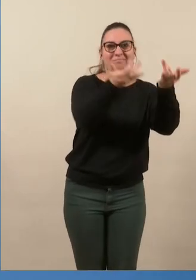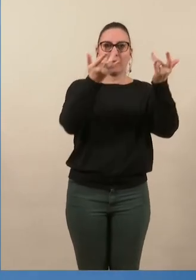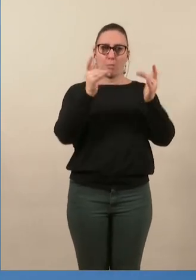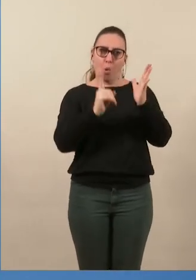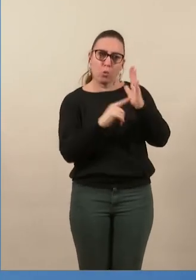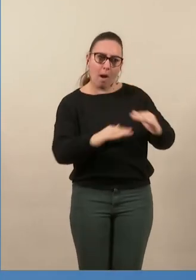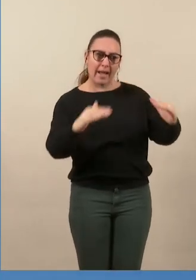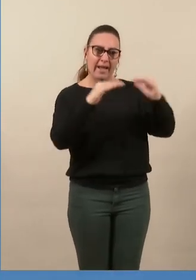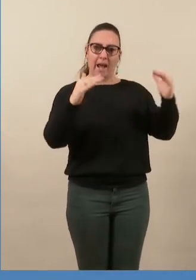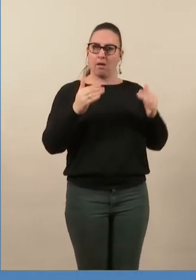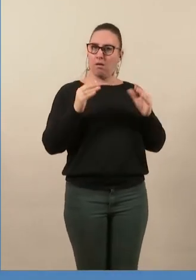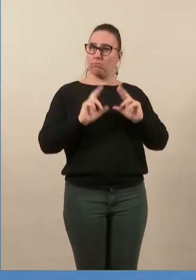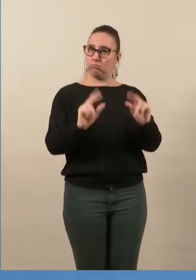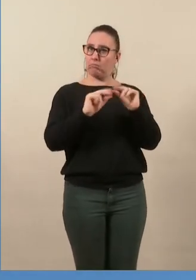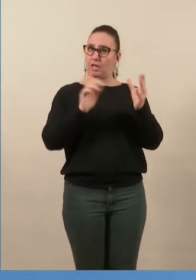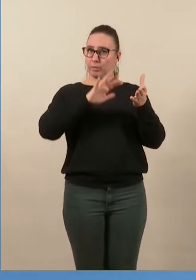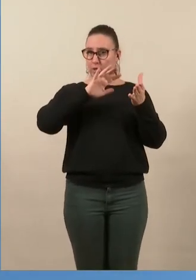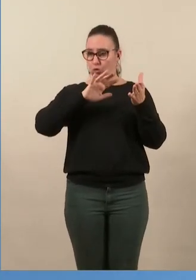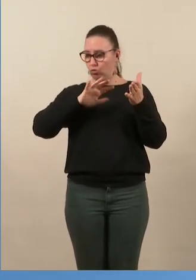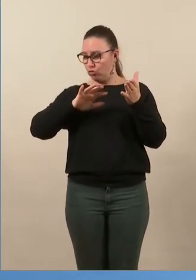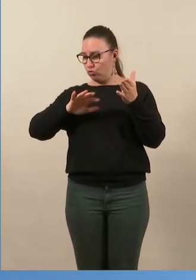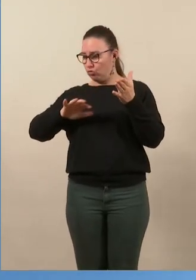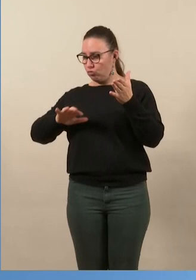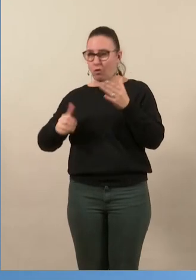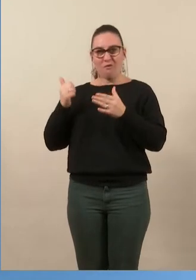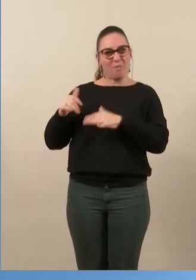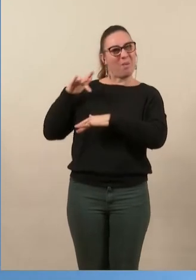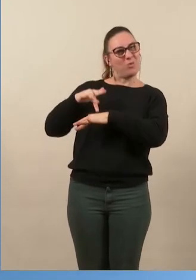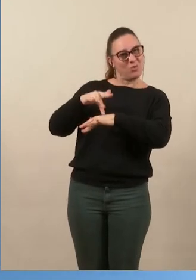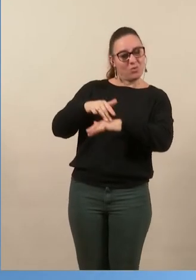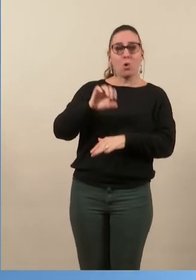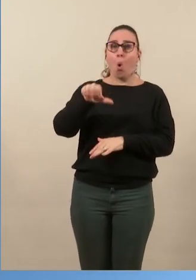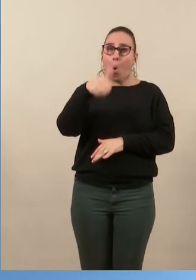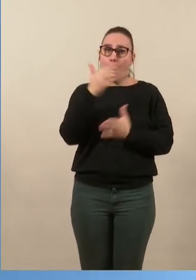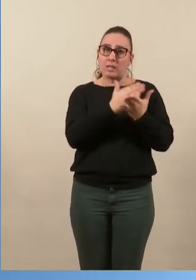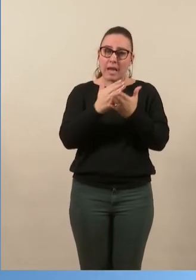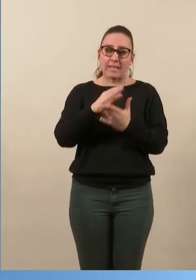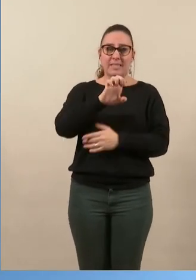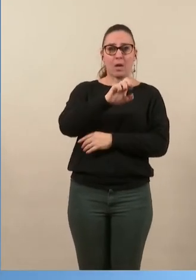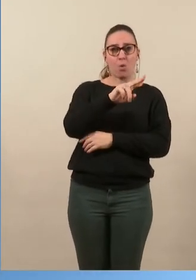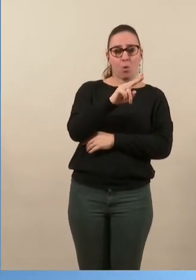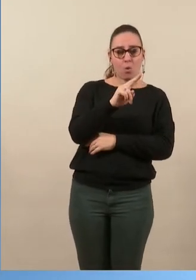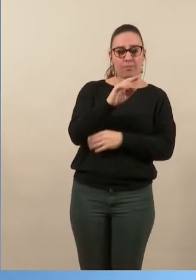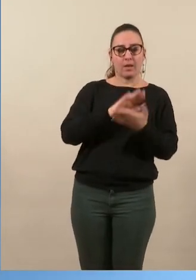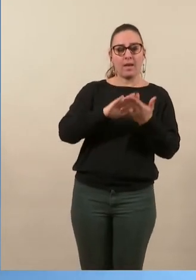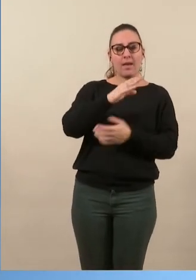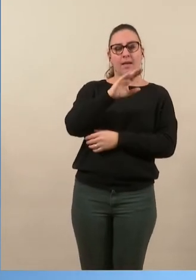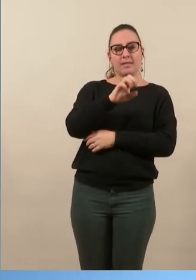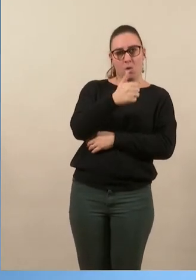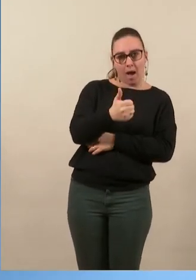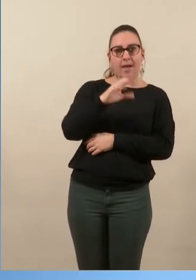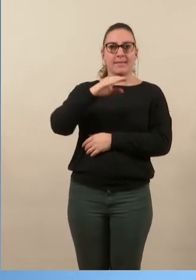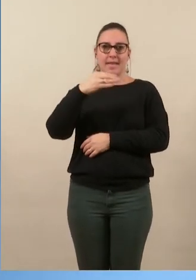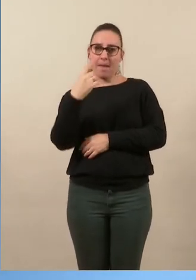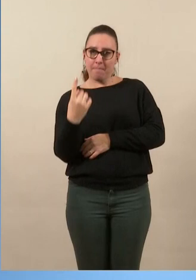des droits donc vous décrivez le le ce que vous avez fait 11 classes de C et de CM1 on peut on pu discuter